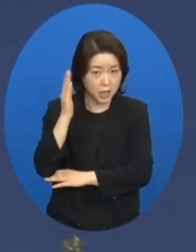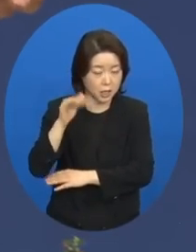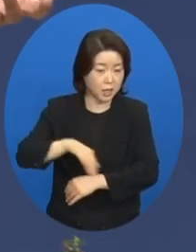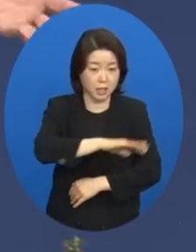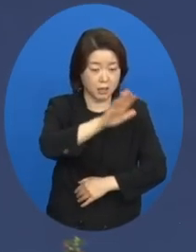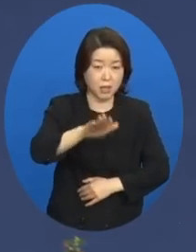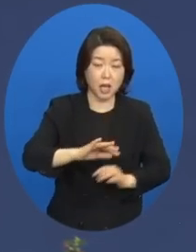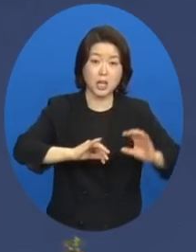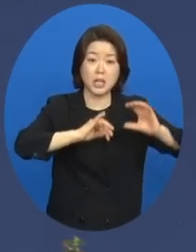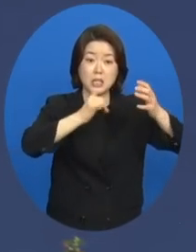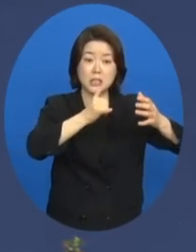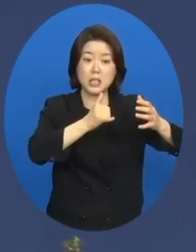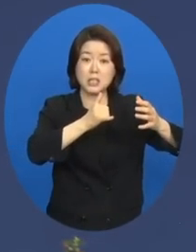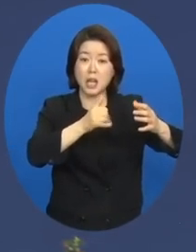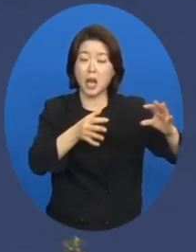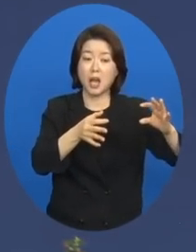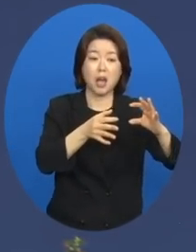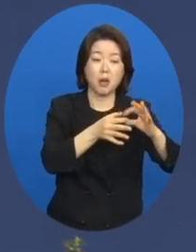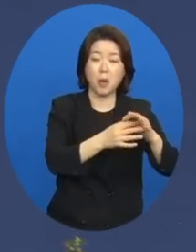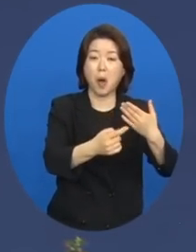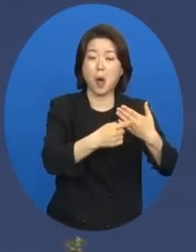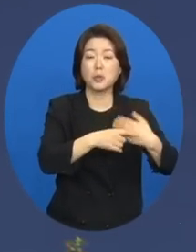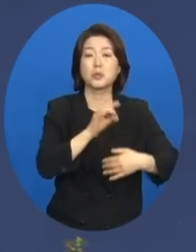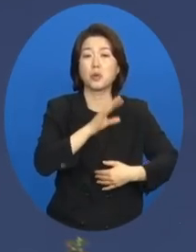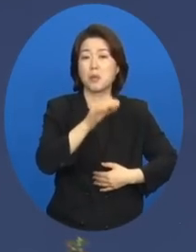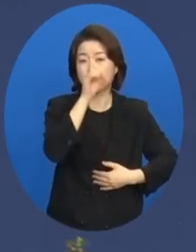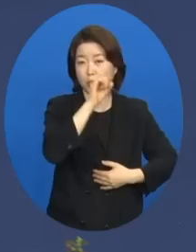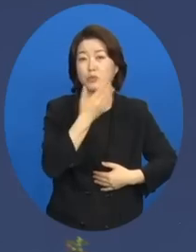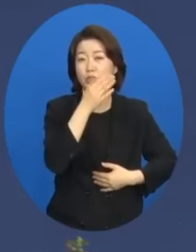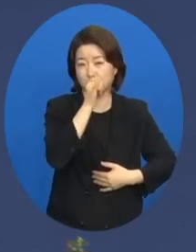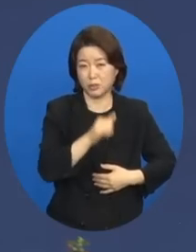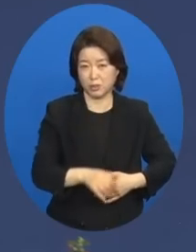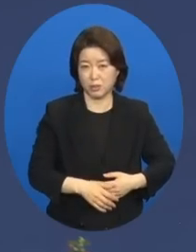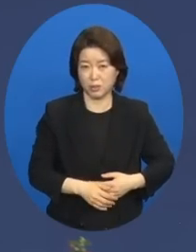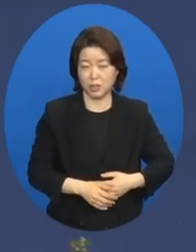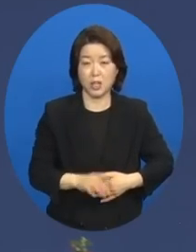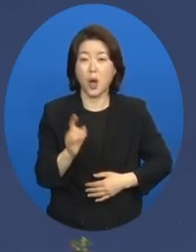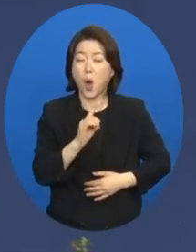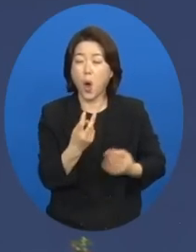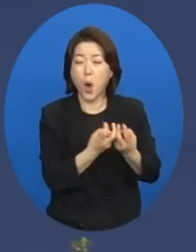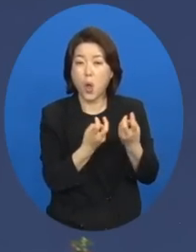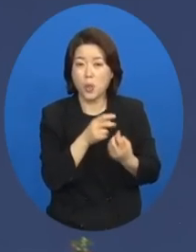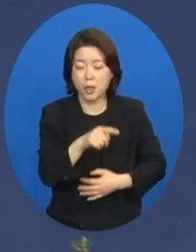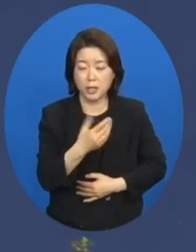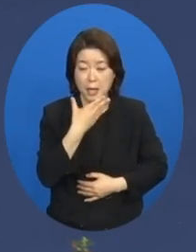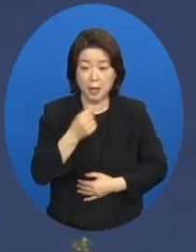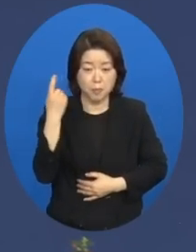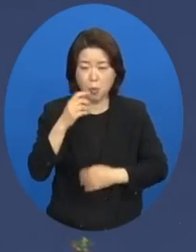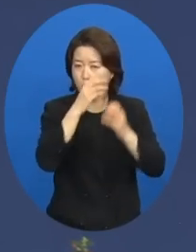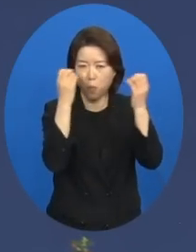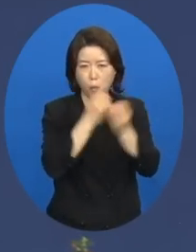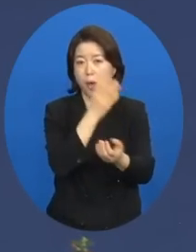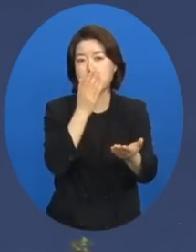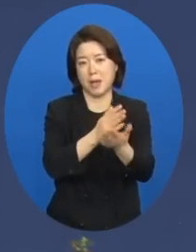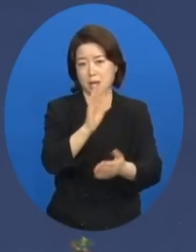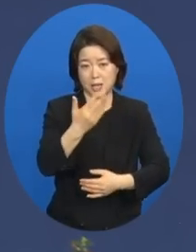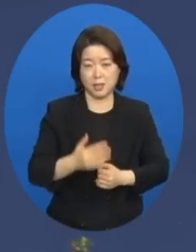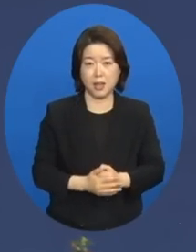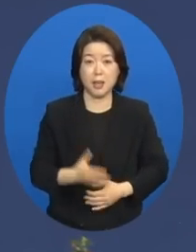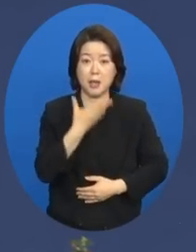세상 속담으로 하면 빚 좋은 개살구야. 그러니까 그냥 어떻게 하다 보니 복음을 오해를 하니까